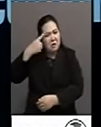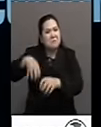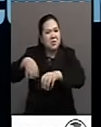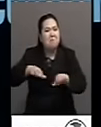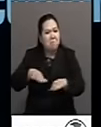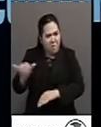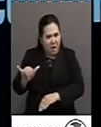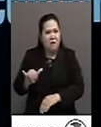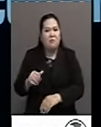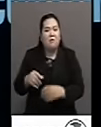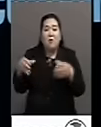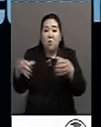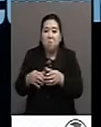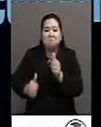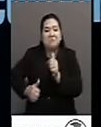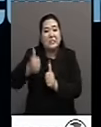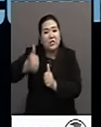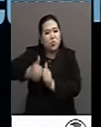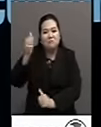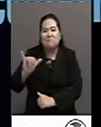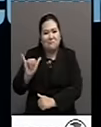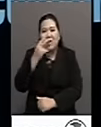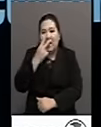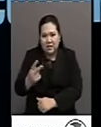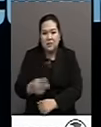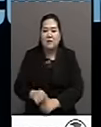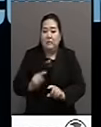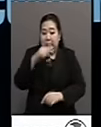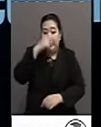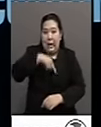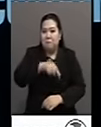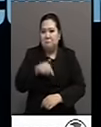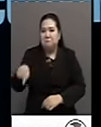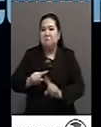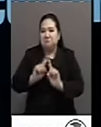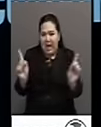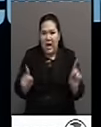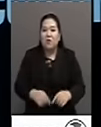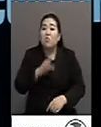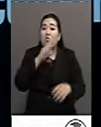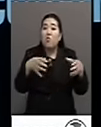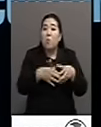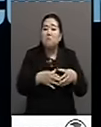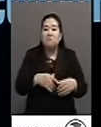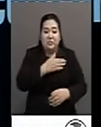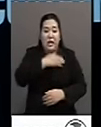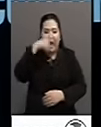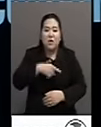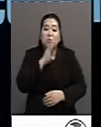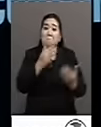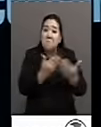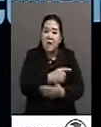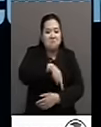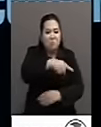ะครับแล้วก็ยังไม่ได้ทีมที่ดีที่สุดด้วยจุดนี้เนี่ยแน่นอนว่าต่างกับไทยที่จะเปลี่ยนก็เปลี่ยนยกชุดเลยส่วนจุดแข็งของ